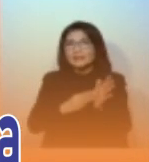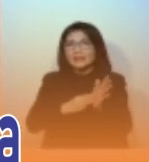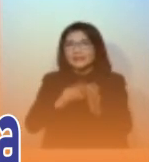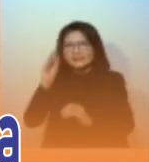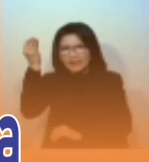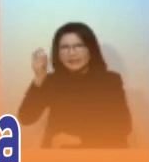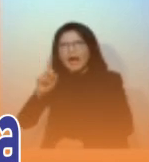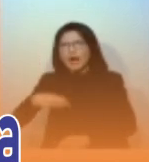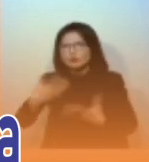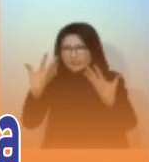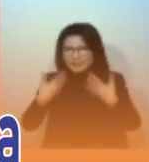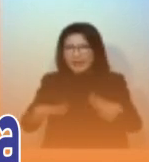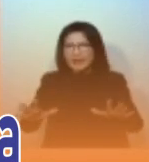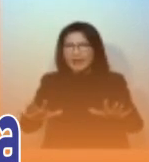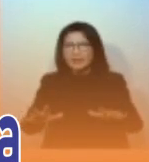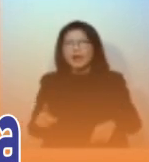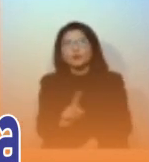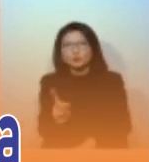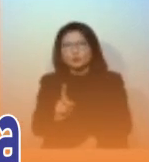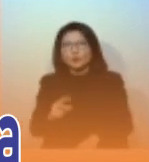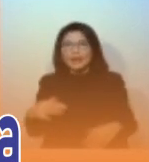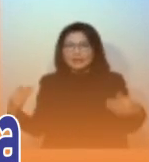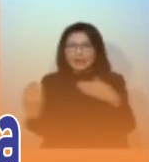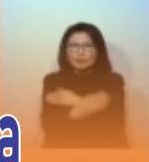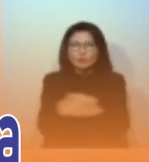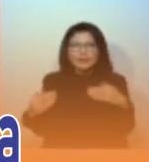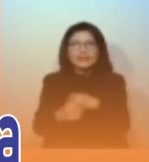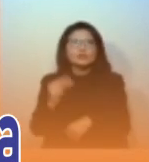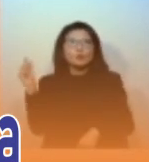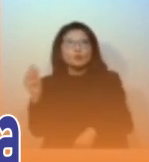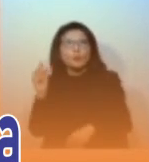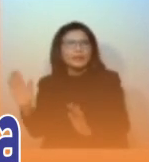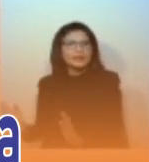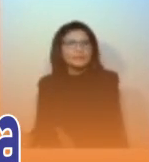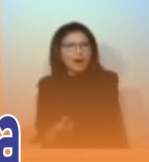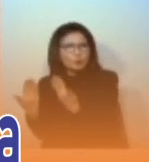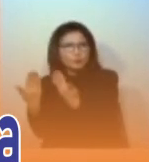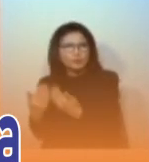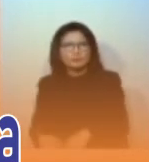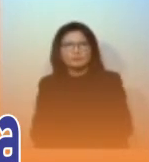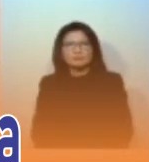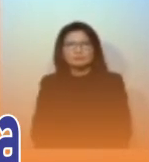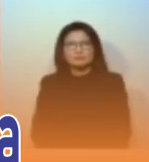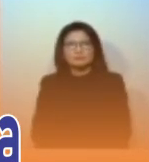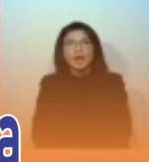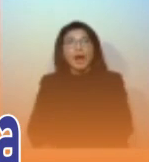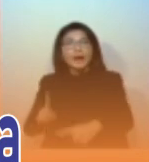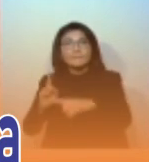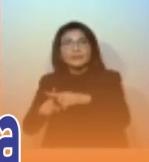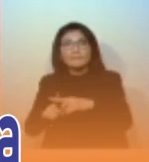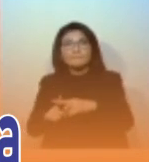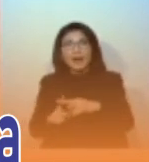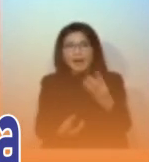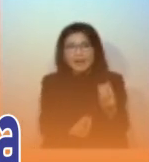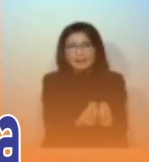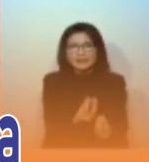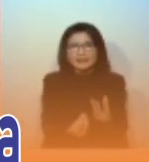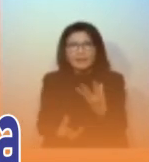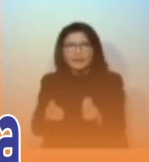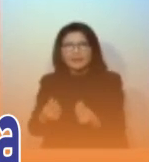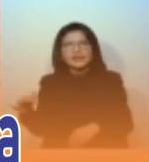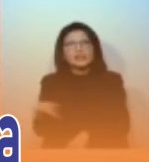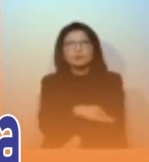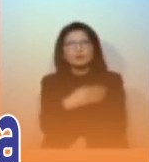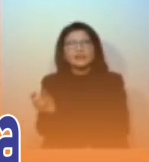Jakarta harus diselesaikan dengan transportasi umum yang dibangun. Kemudian yang kedua, menambah taman yang dibangun, transportasi